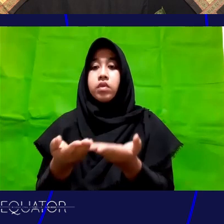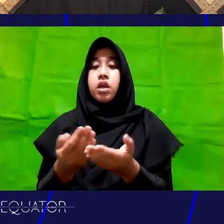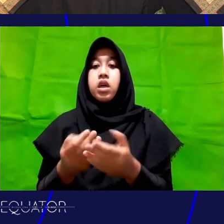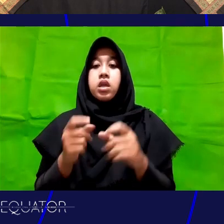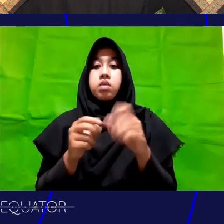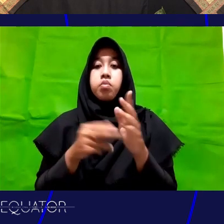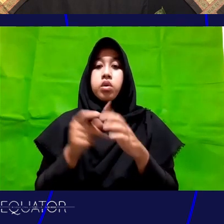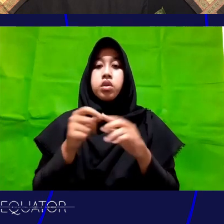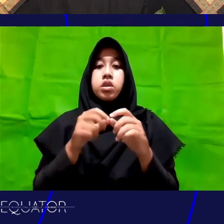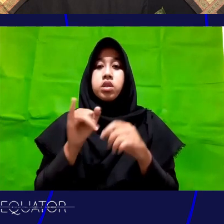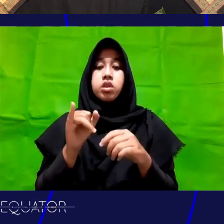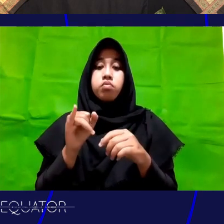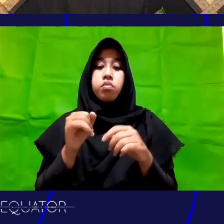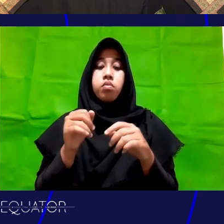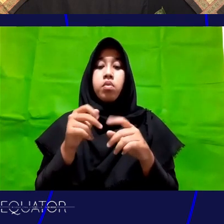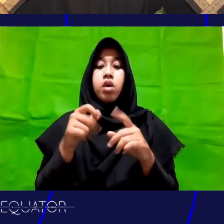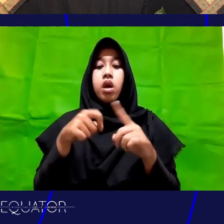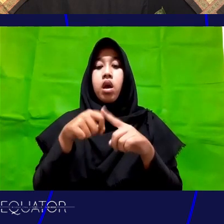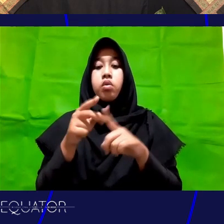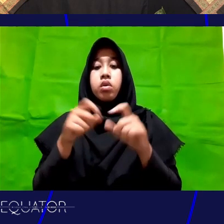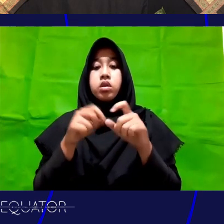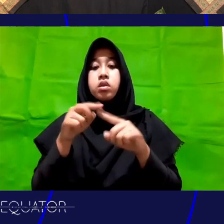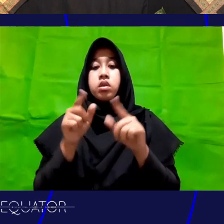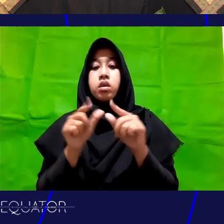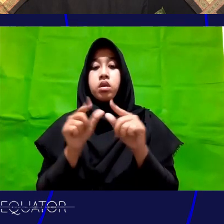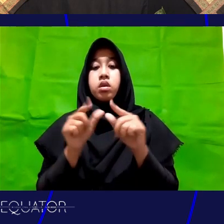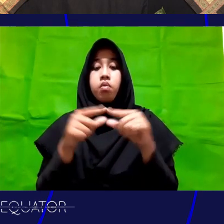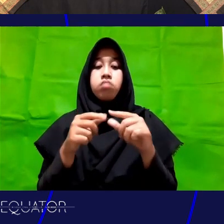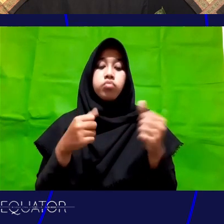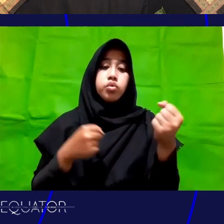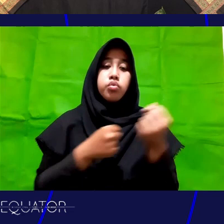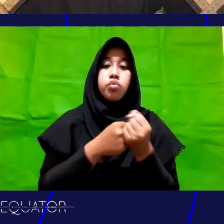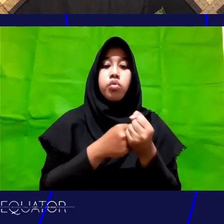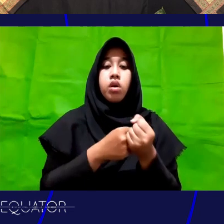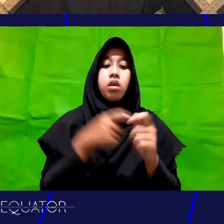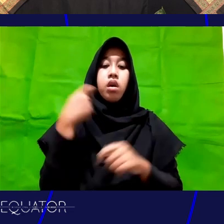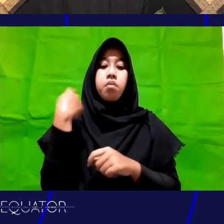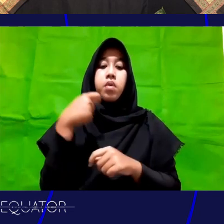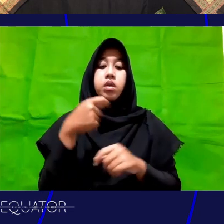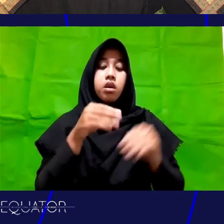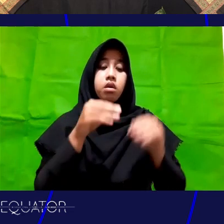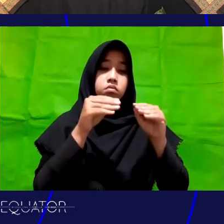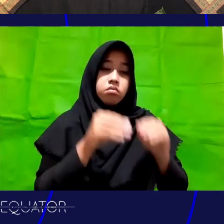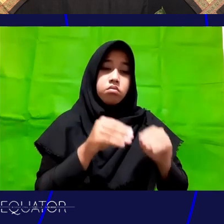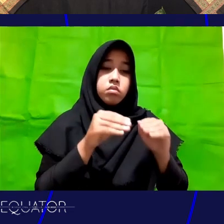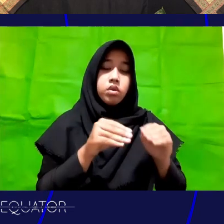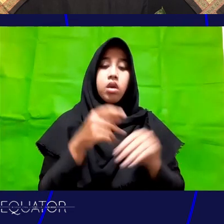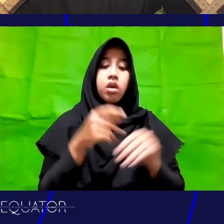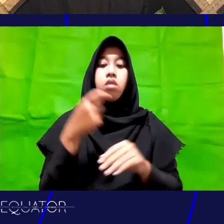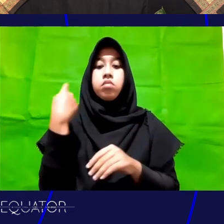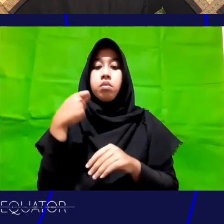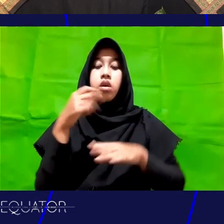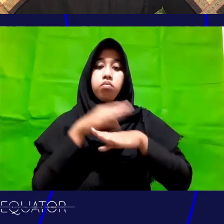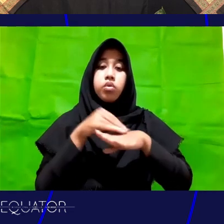Katulistiwa dapat terlaksana oleh kementerian dukungan dari Kementerian Pendidikan dan Kebudayaan, Dinas Kebudayaan Pemerintah DIY, dan Taman Budaya